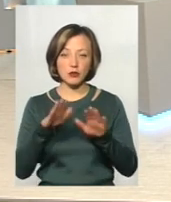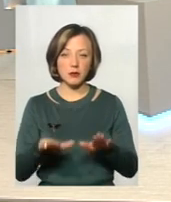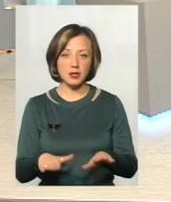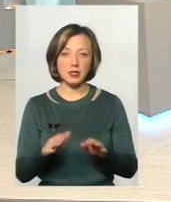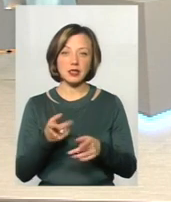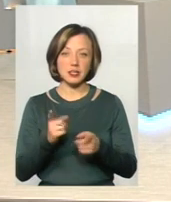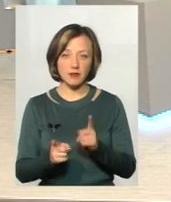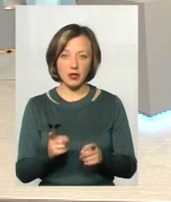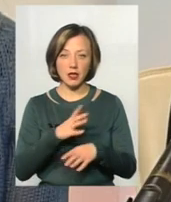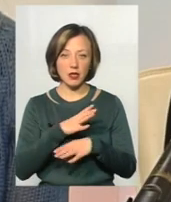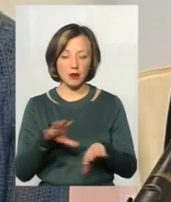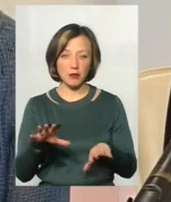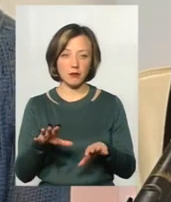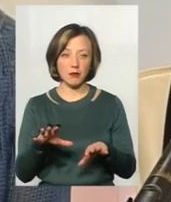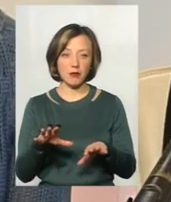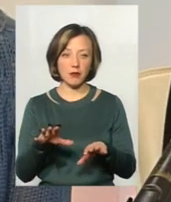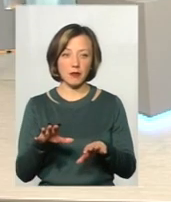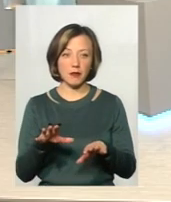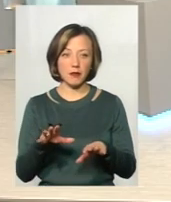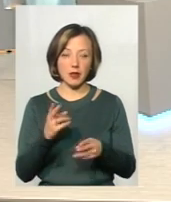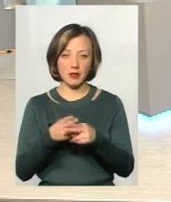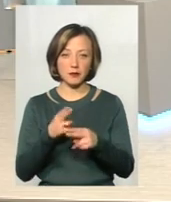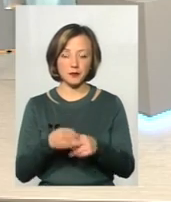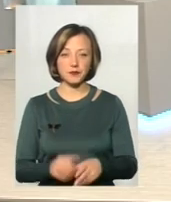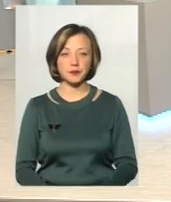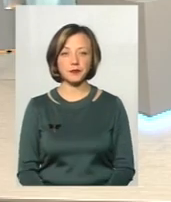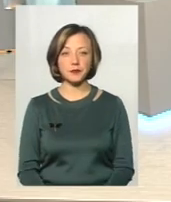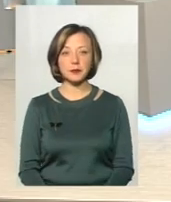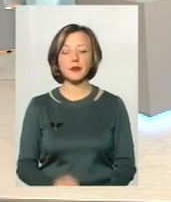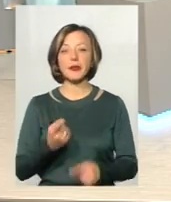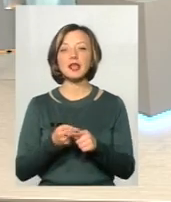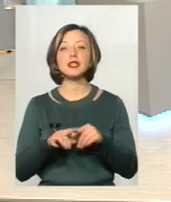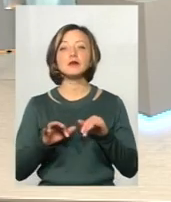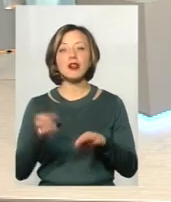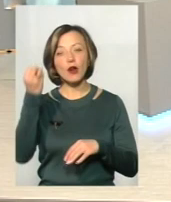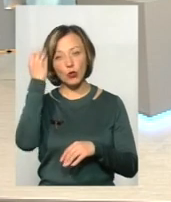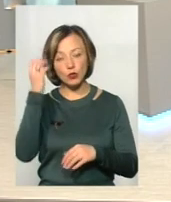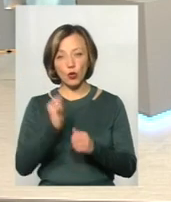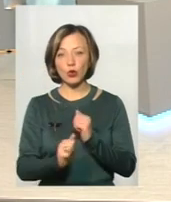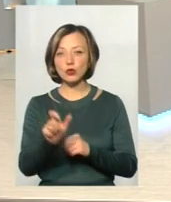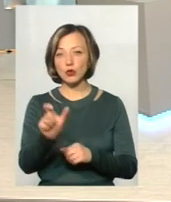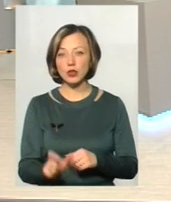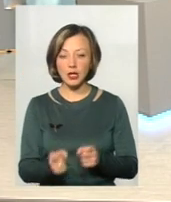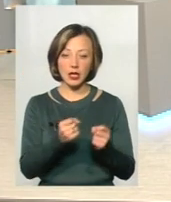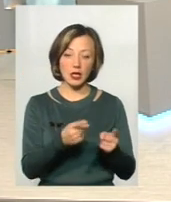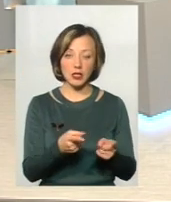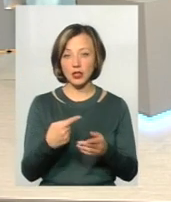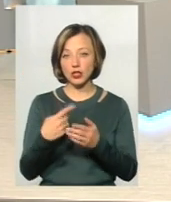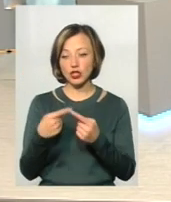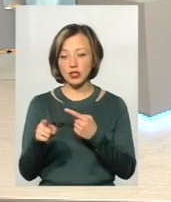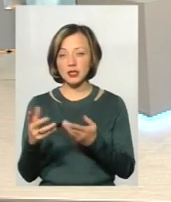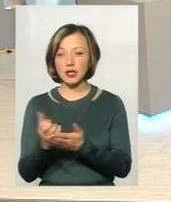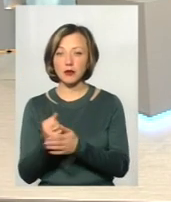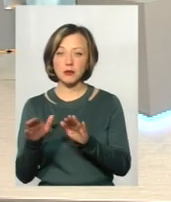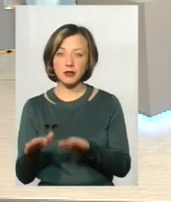щоб дійсно не було жалоб. Тобто це справа, оце вже це справа культури кожної людини. Да. Одна кине, а друга просто відійде і знайде місце,